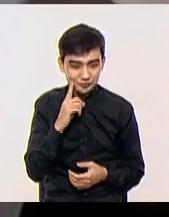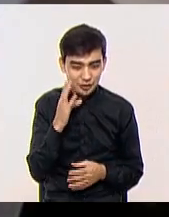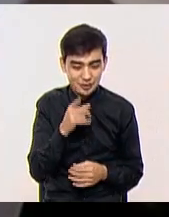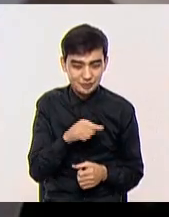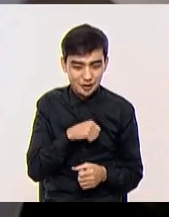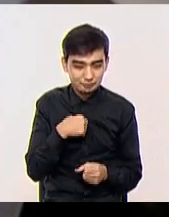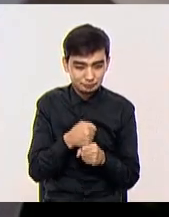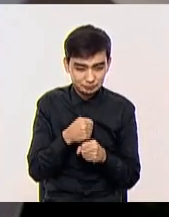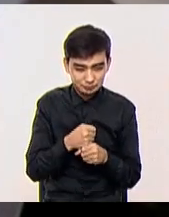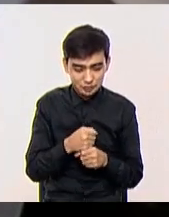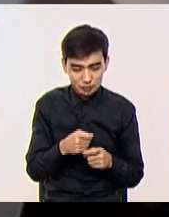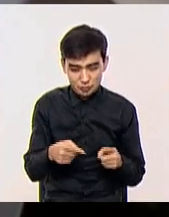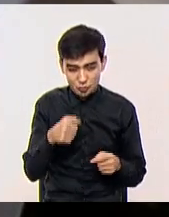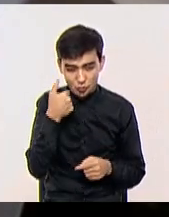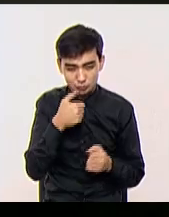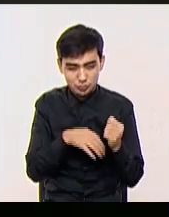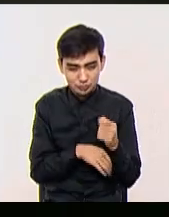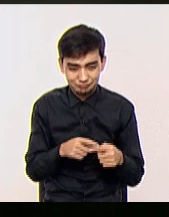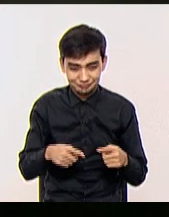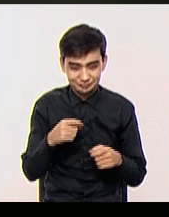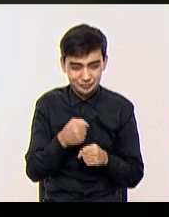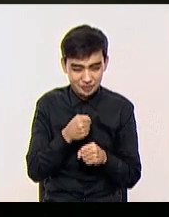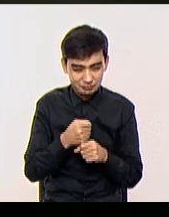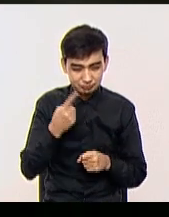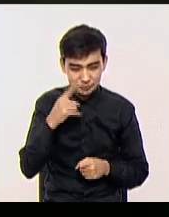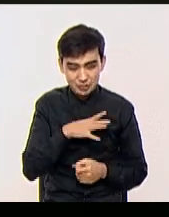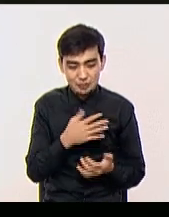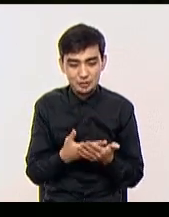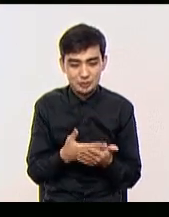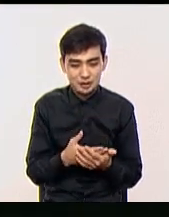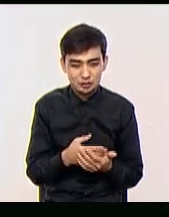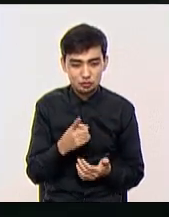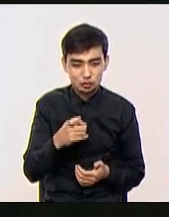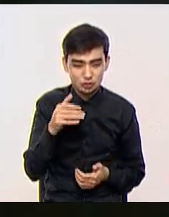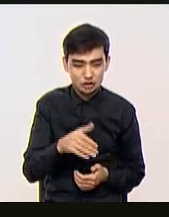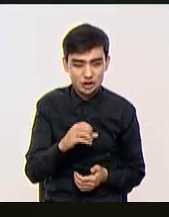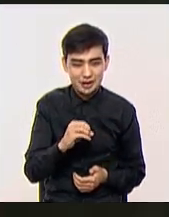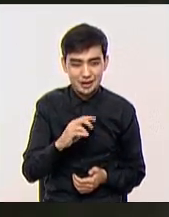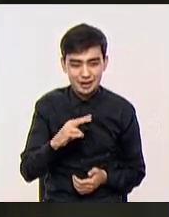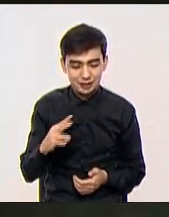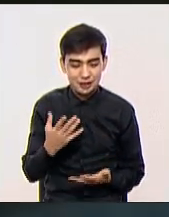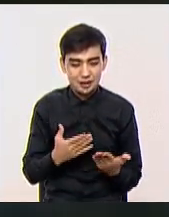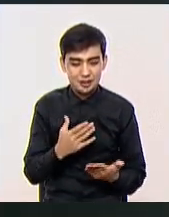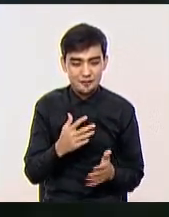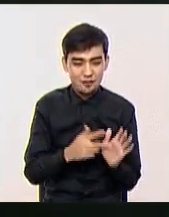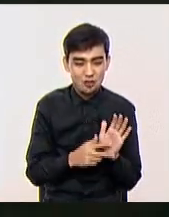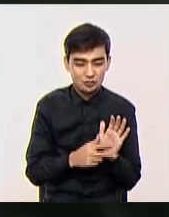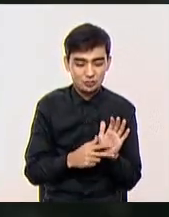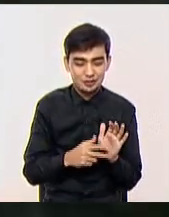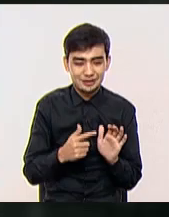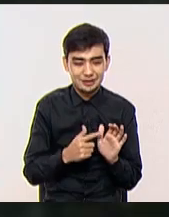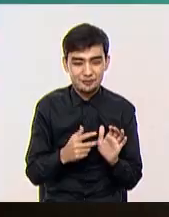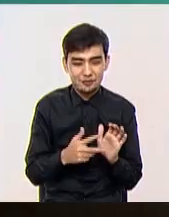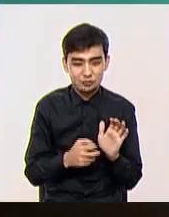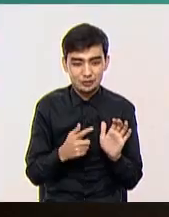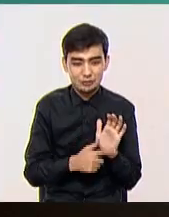построил прототип за последний год и что коммерческая версия бы обойдется примерно 100000 йен или 875 долларов